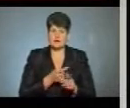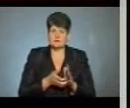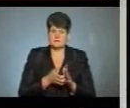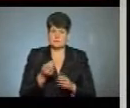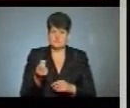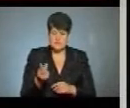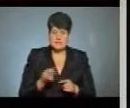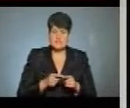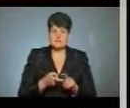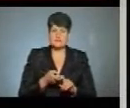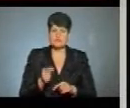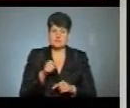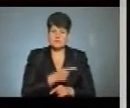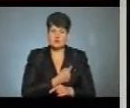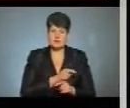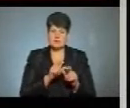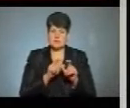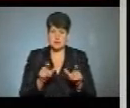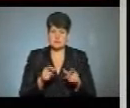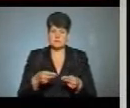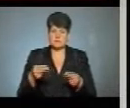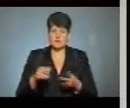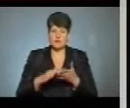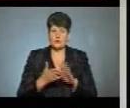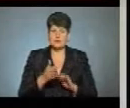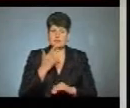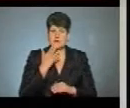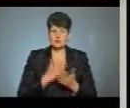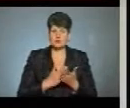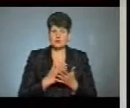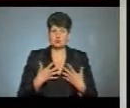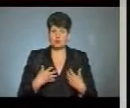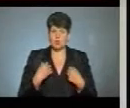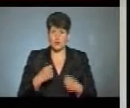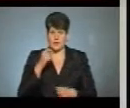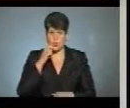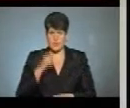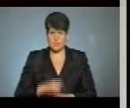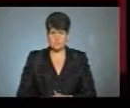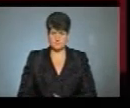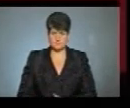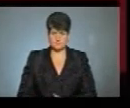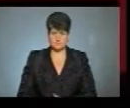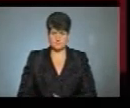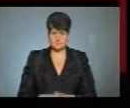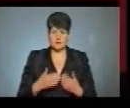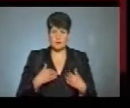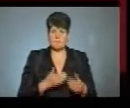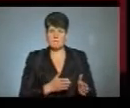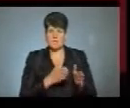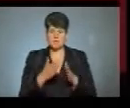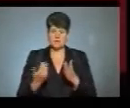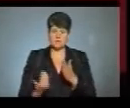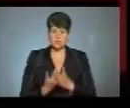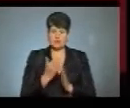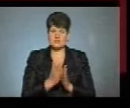Це пов'язано з тим, що медзаклад уклав угоду з Національною службою здоров'я України. Ми перейшли на нову систему